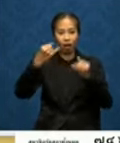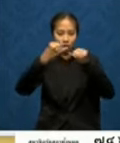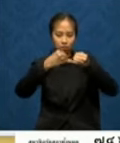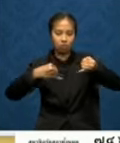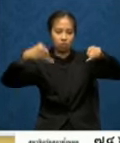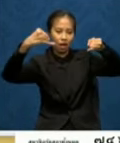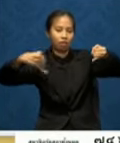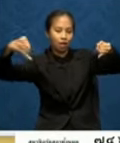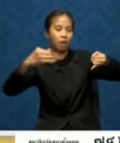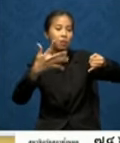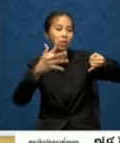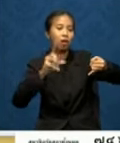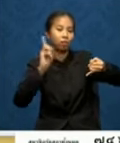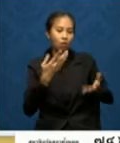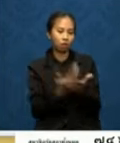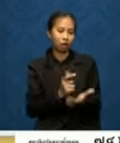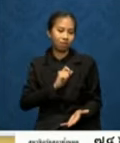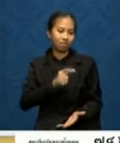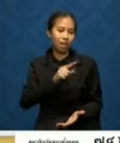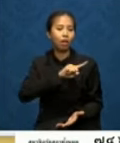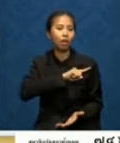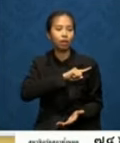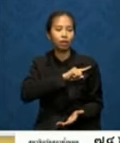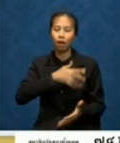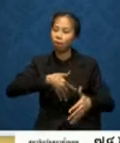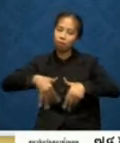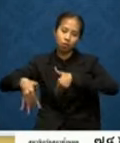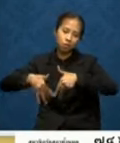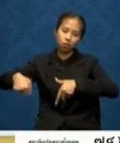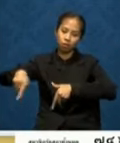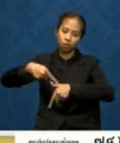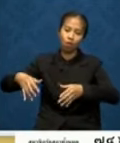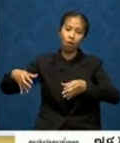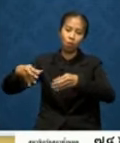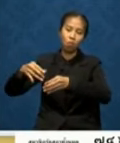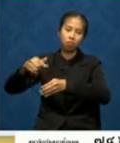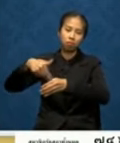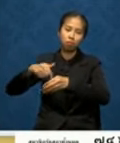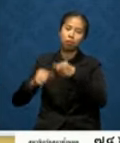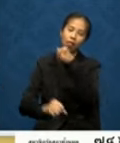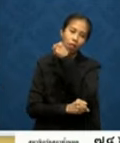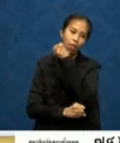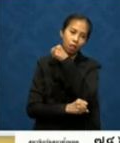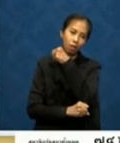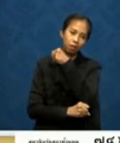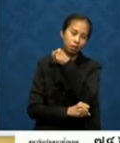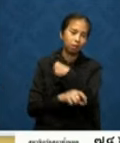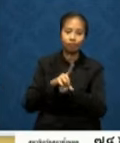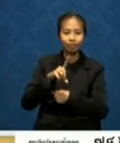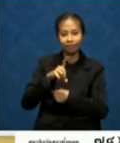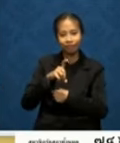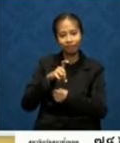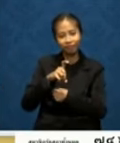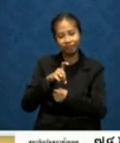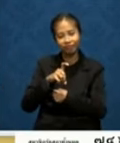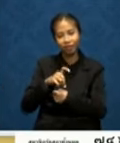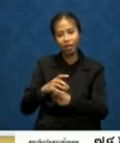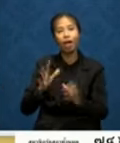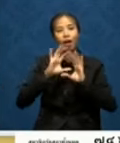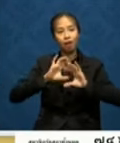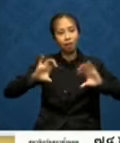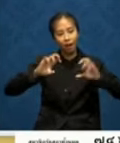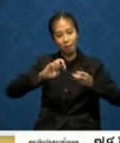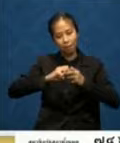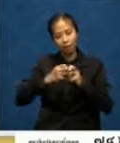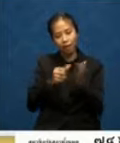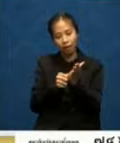จะเอาต้จ่ายตงครับเพระฉะนั้น ประชาชนกล่มนี้เขาเรีกว่าจนเจ็บมืด รัฐบาจะแ้ไข